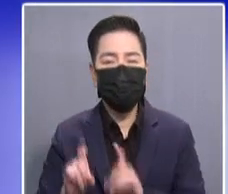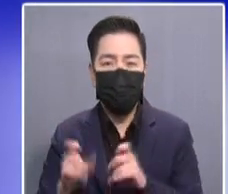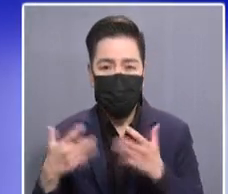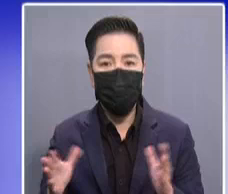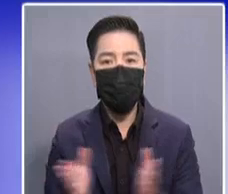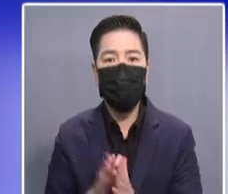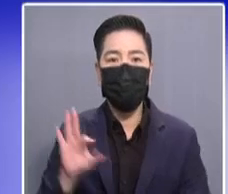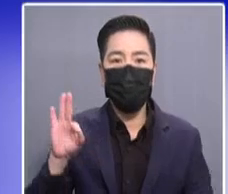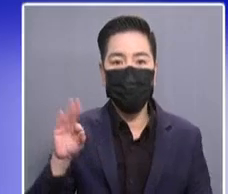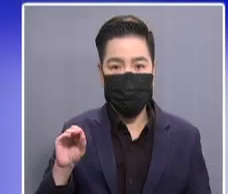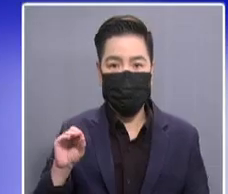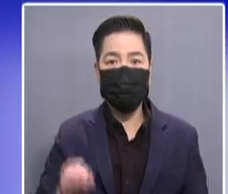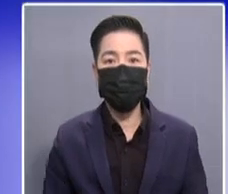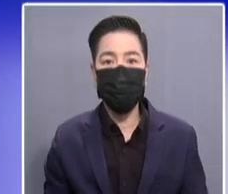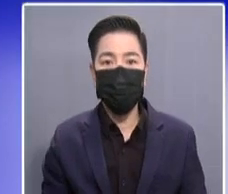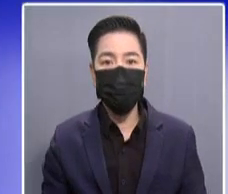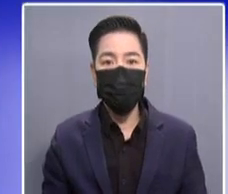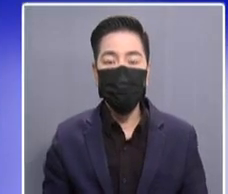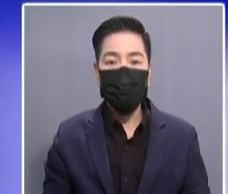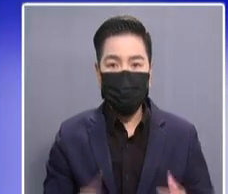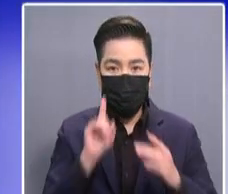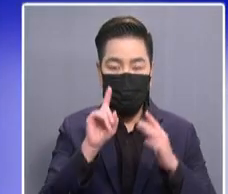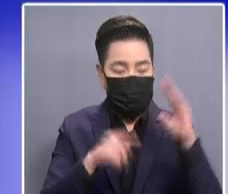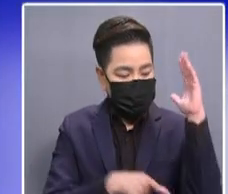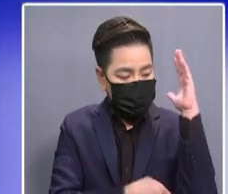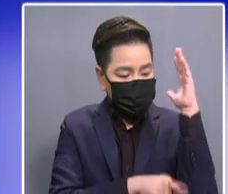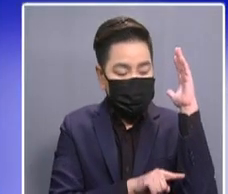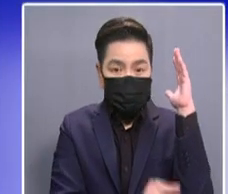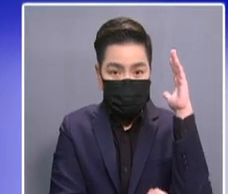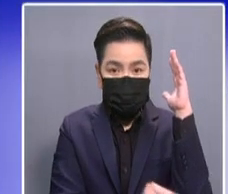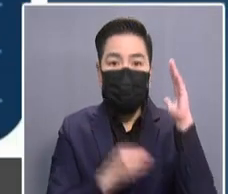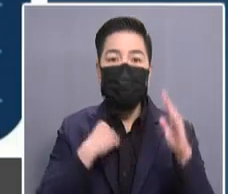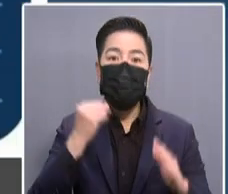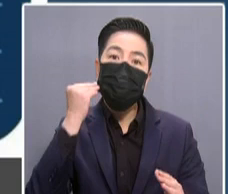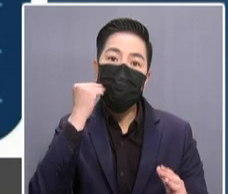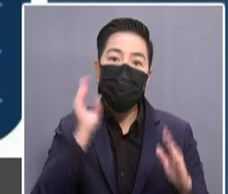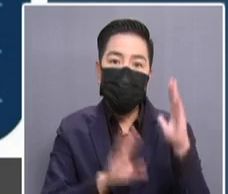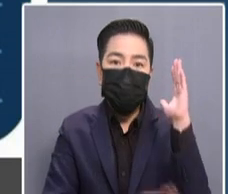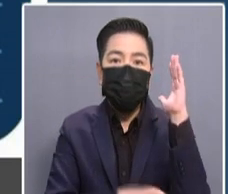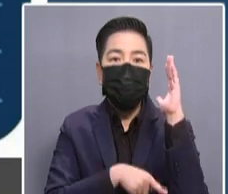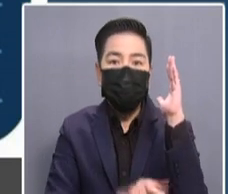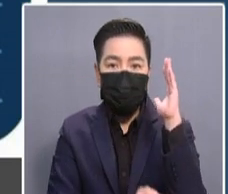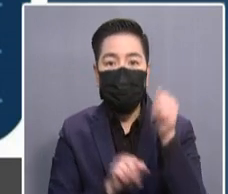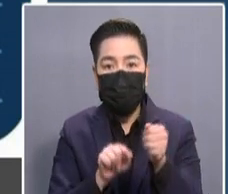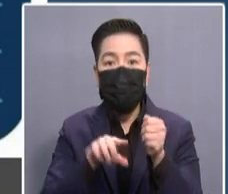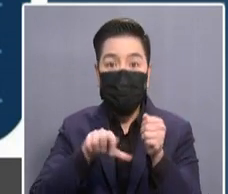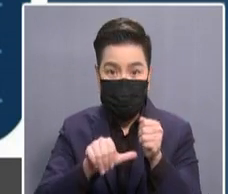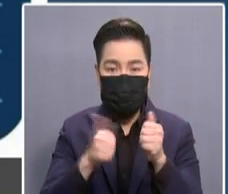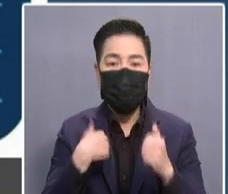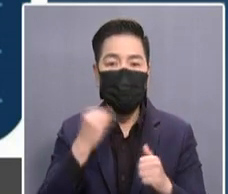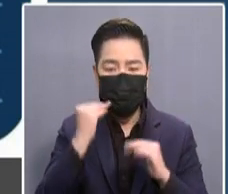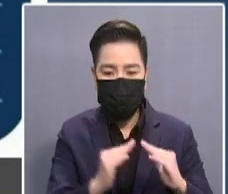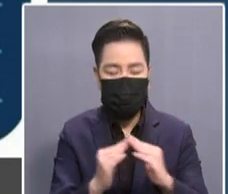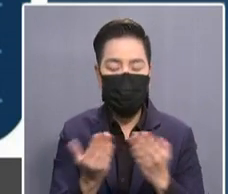วม90รายนะฮะเราปิดท้ายกันที่ปัตตานีที่บ้านสุงไหงปาแนอยู่ในตำบลบานาอำเภอเมืองครับหมู่บ้าน